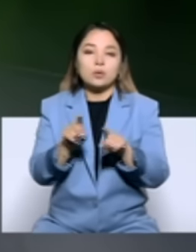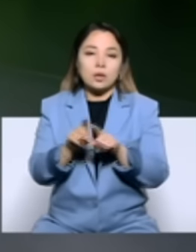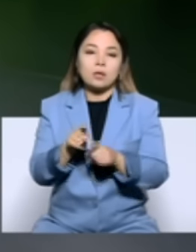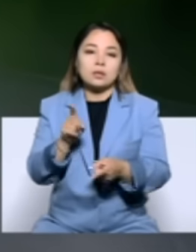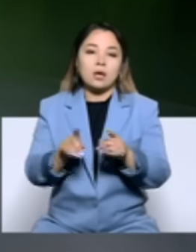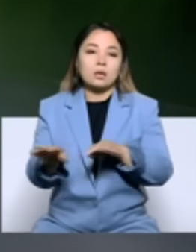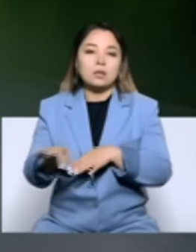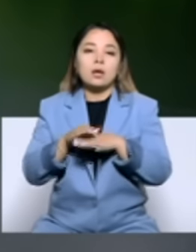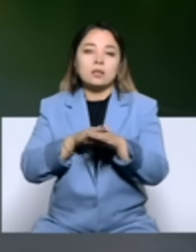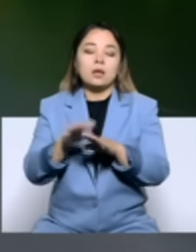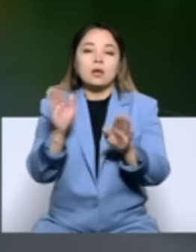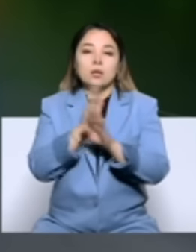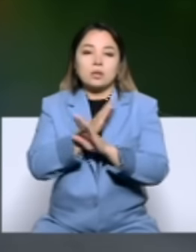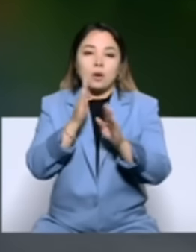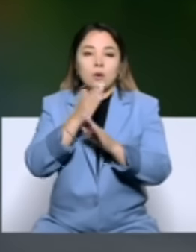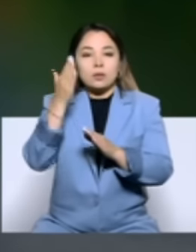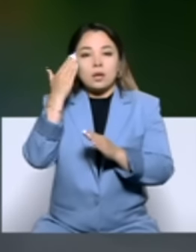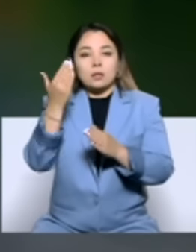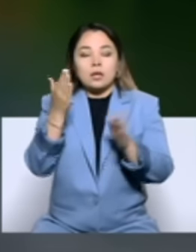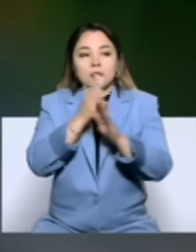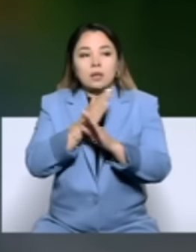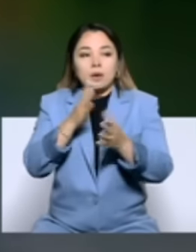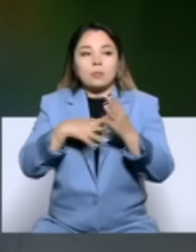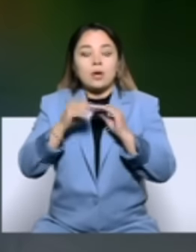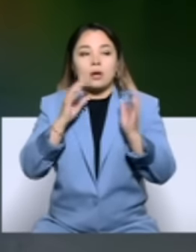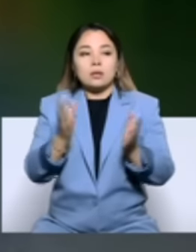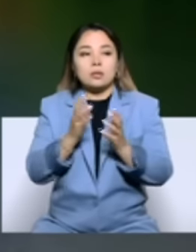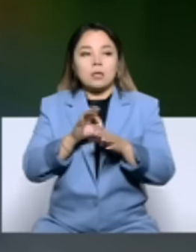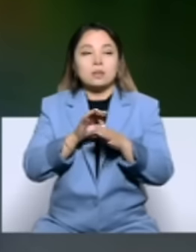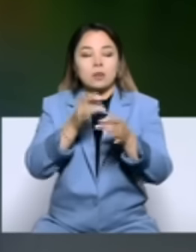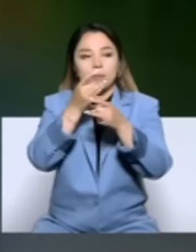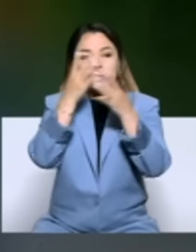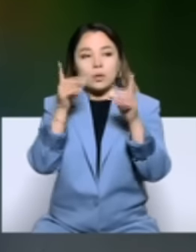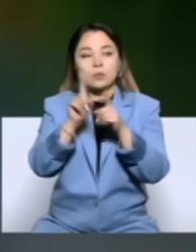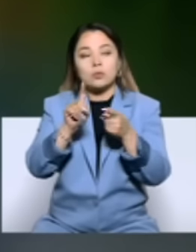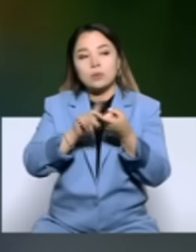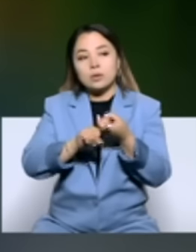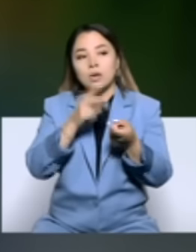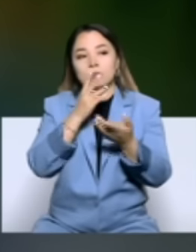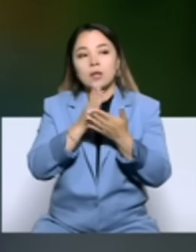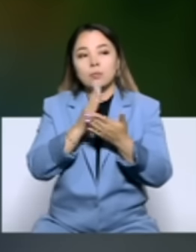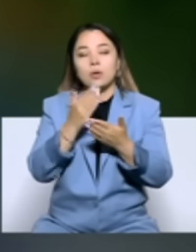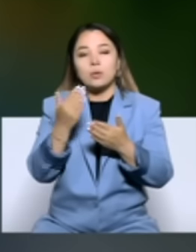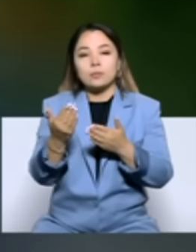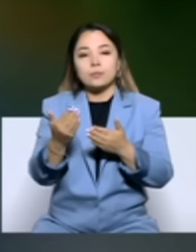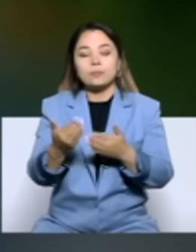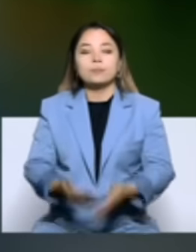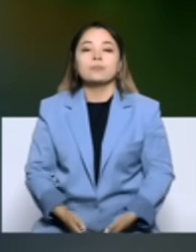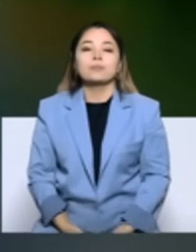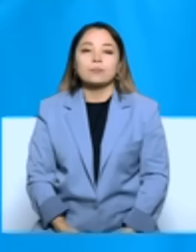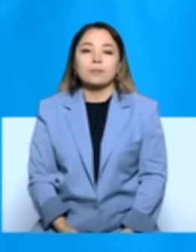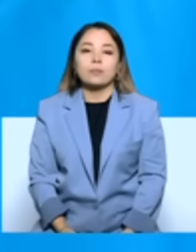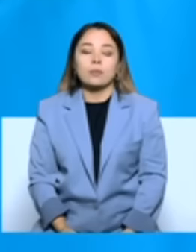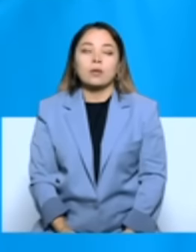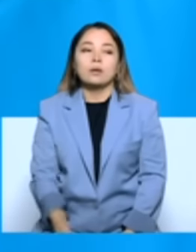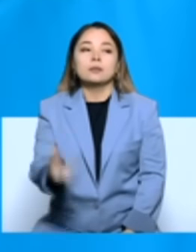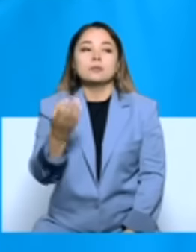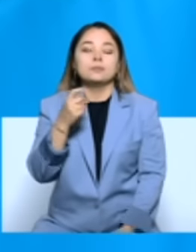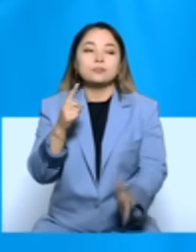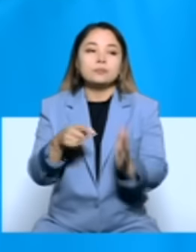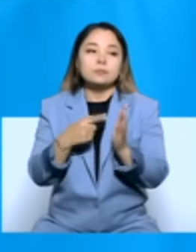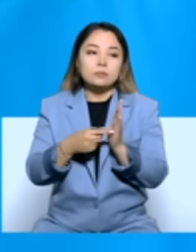дәлірегі жоғары экологиялық сана мен табиғатты аялау мәдениетіне тоқталды. Сосын... Тағы бір